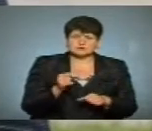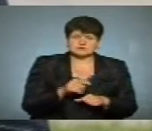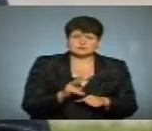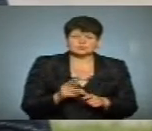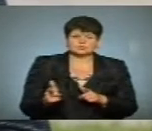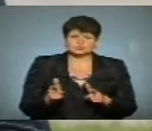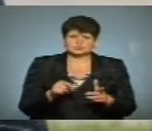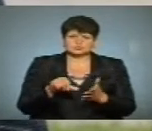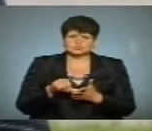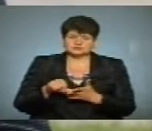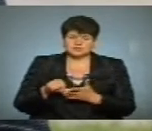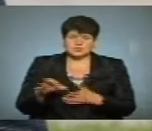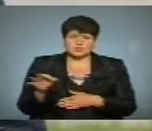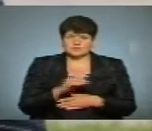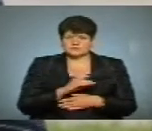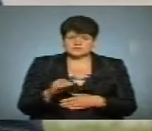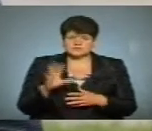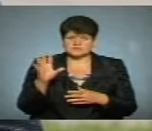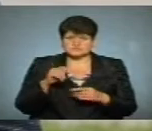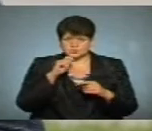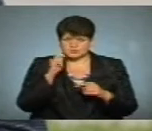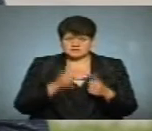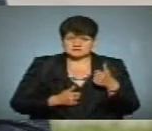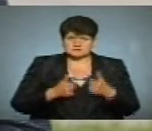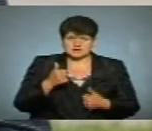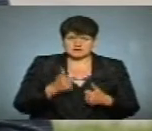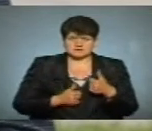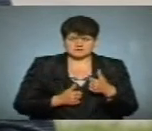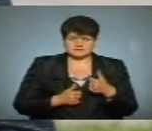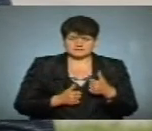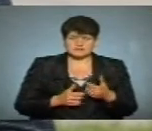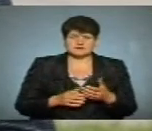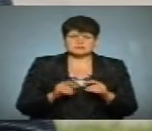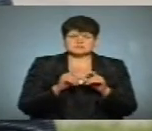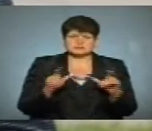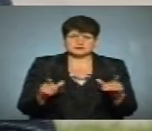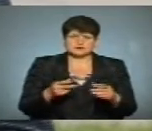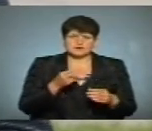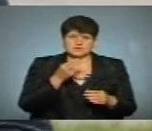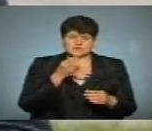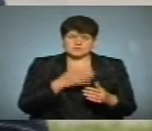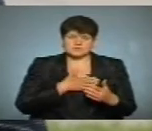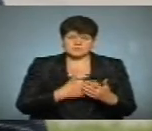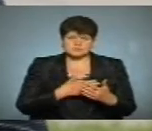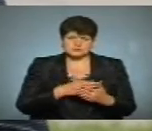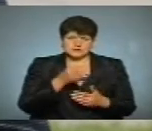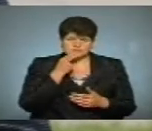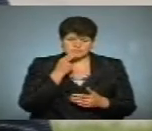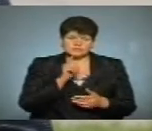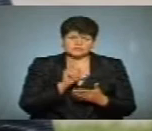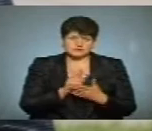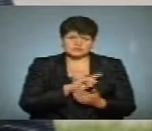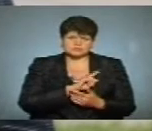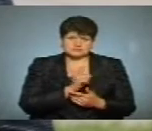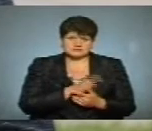до участі у офіційних всеукраїнських змаганнях. Заклади громадського харчування мають посилити